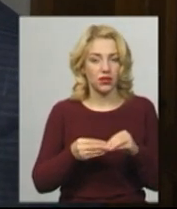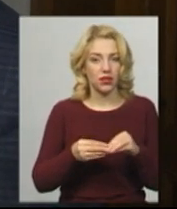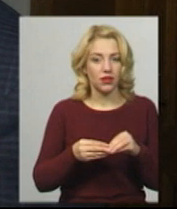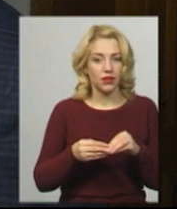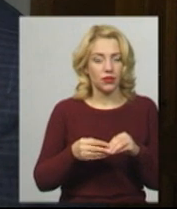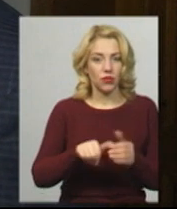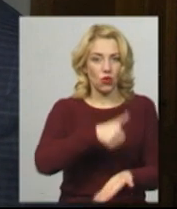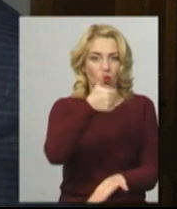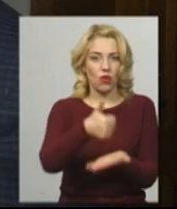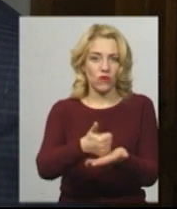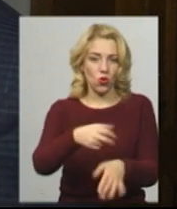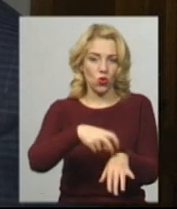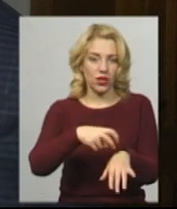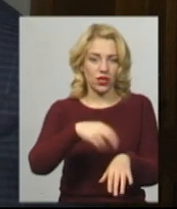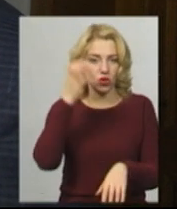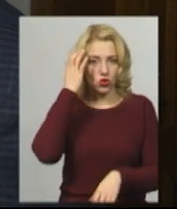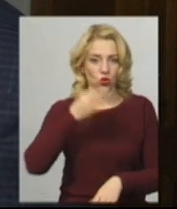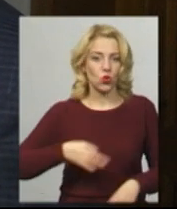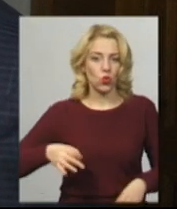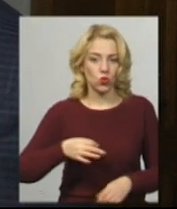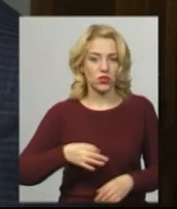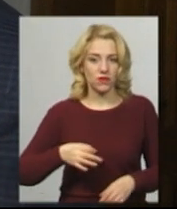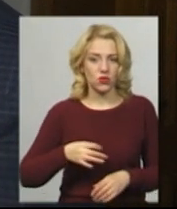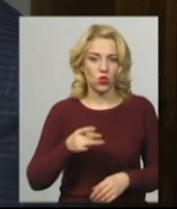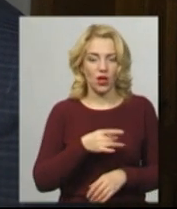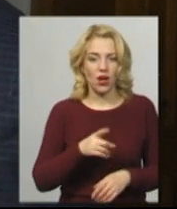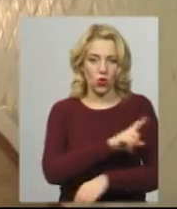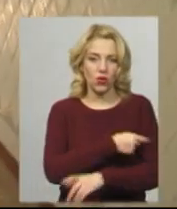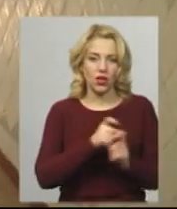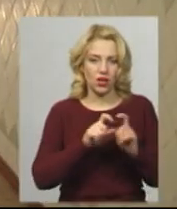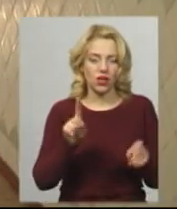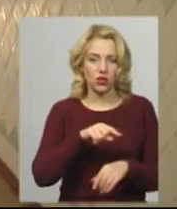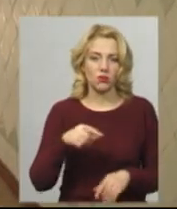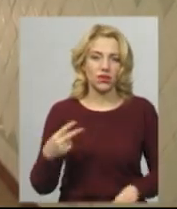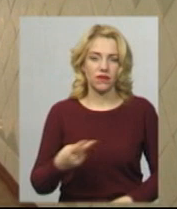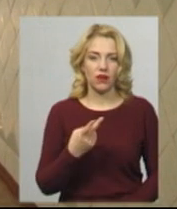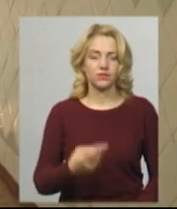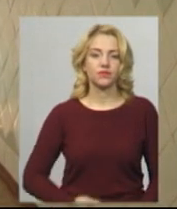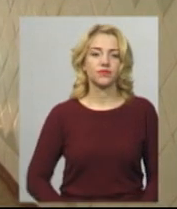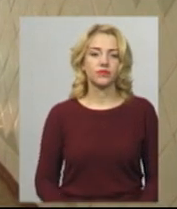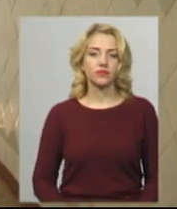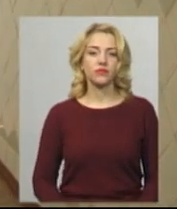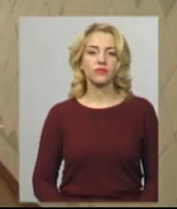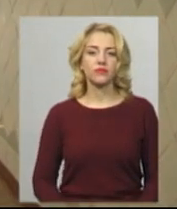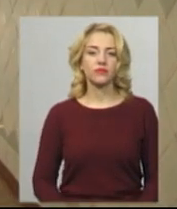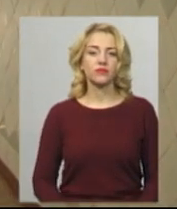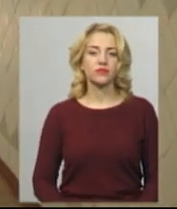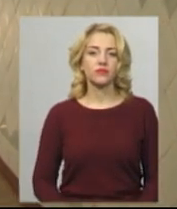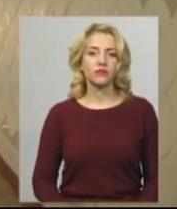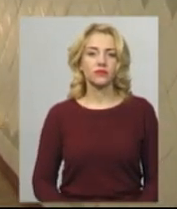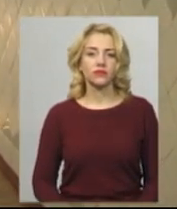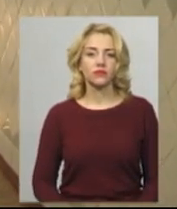головного лікаря Чорноострівської районної лікарні номер 2. Тетяна Ворожцова, Іван Мовчан. Новини на